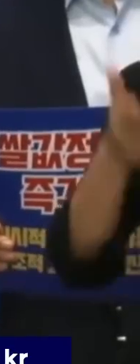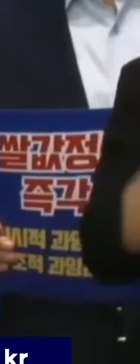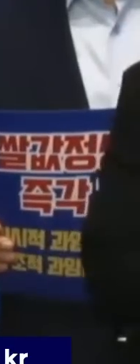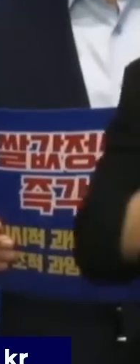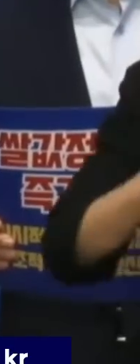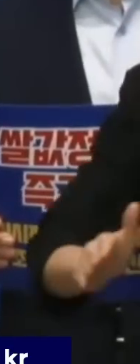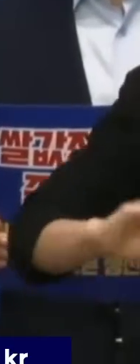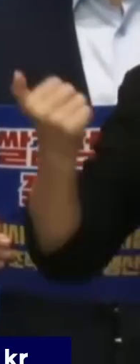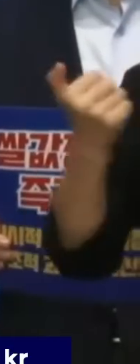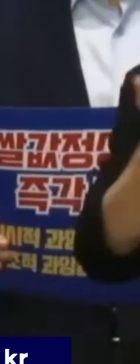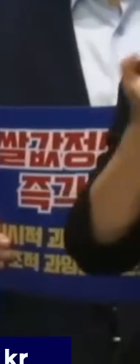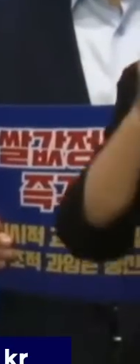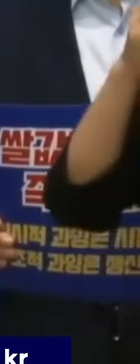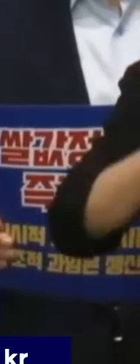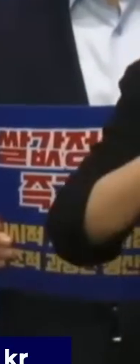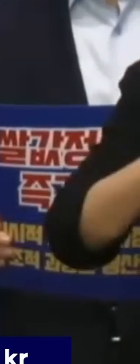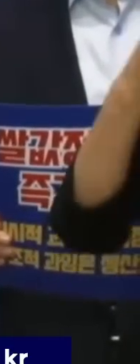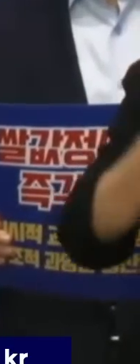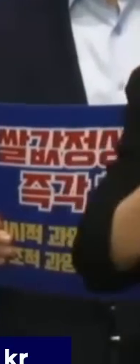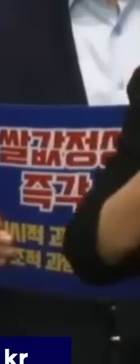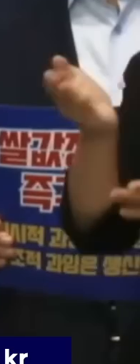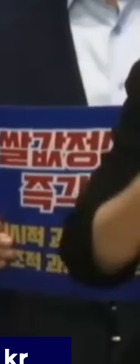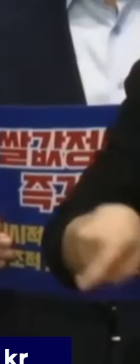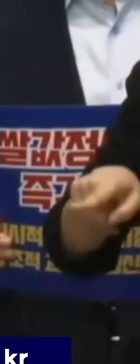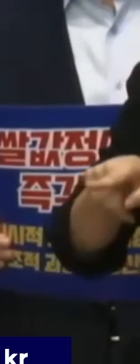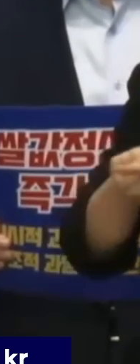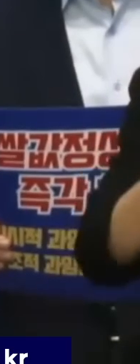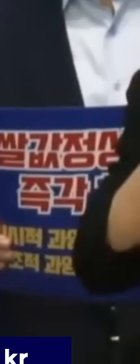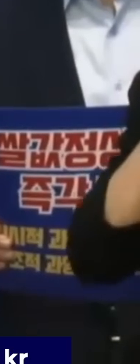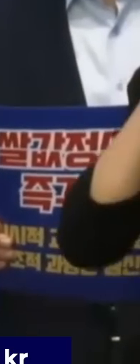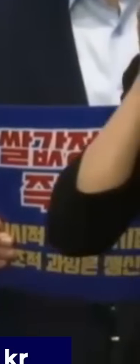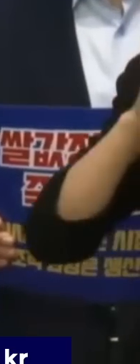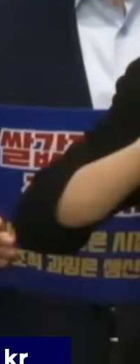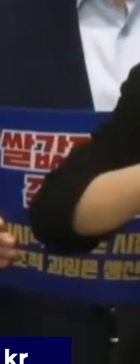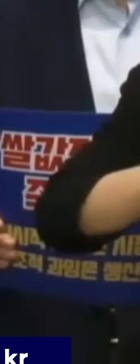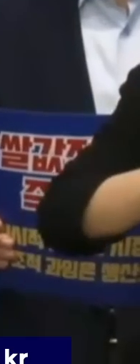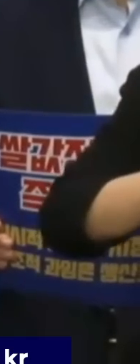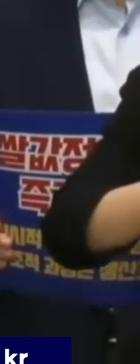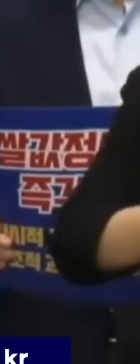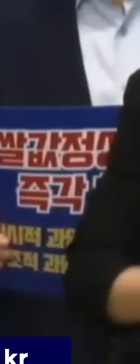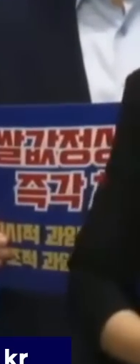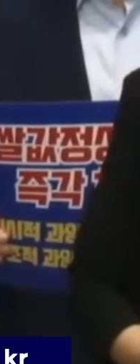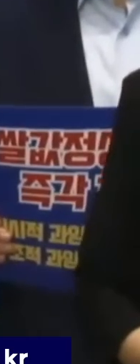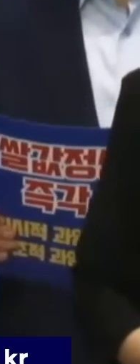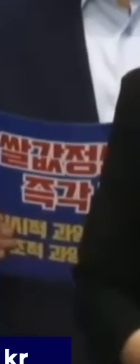위해 모든 노력을 다하겠다는 각오의 말씀을 드립니다.